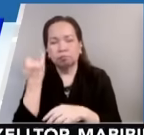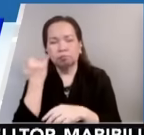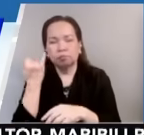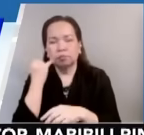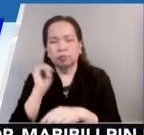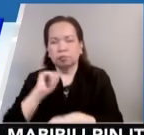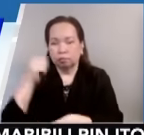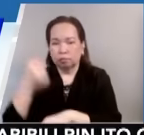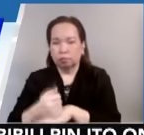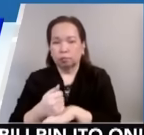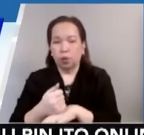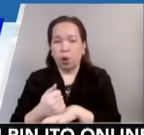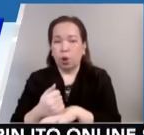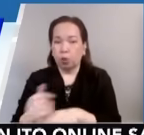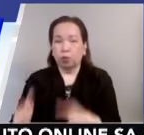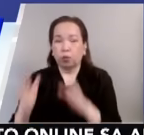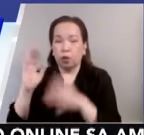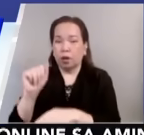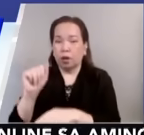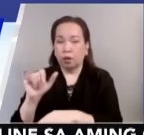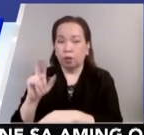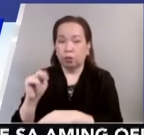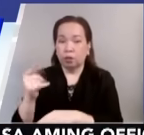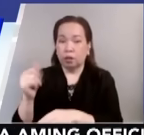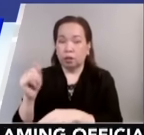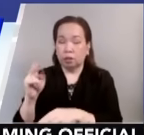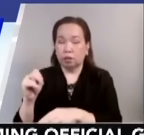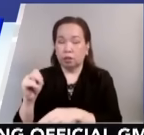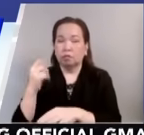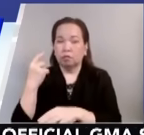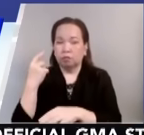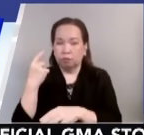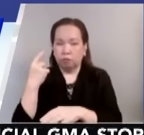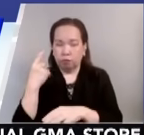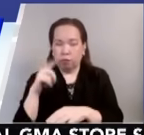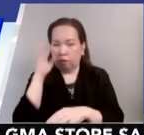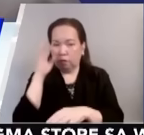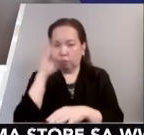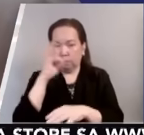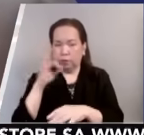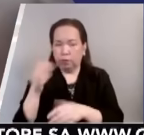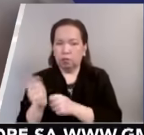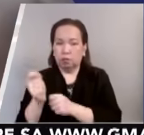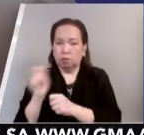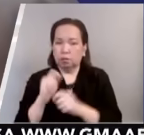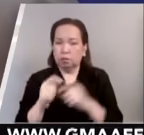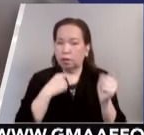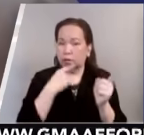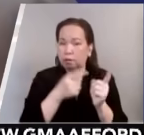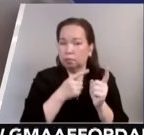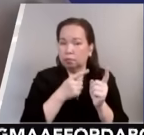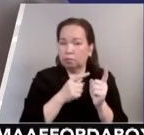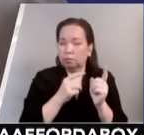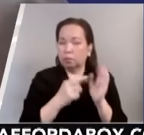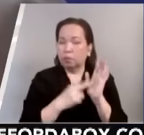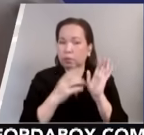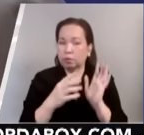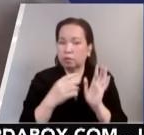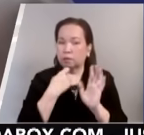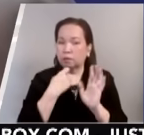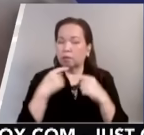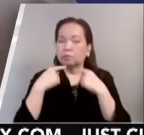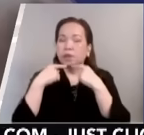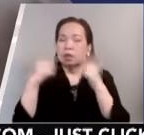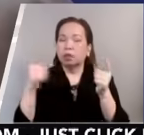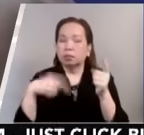shul para sa mga mangingisdang Pilipino ayon kay Chinese Foreign Affairs Ministry spokesperson Mao base sa declaration on the